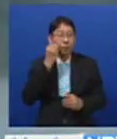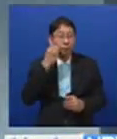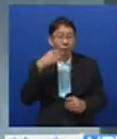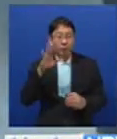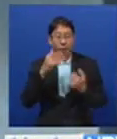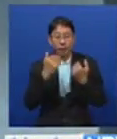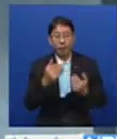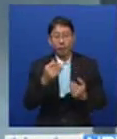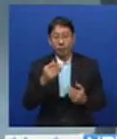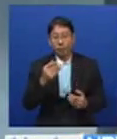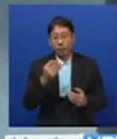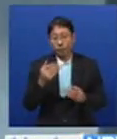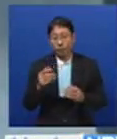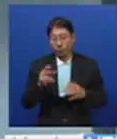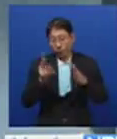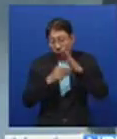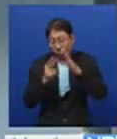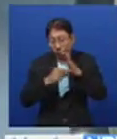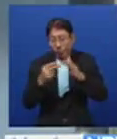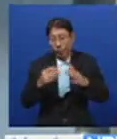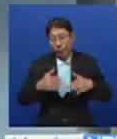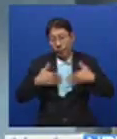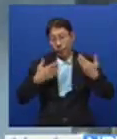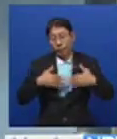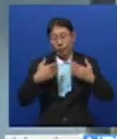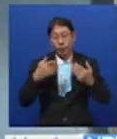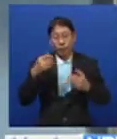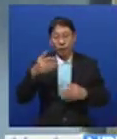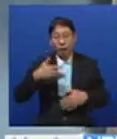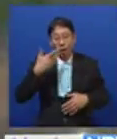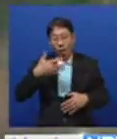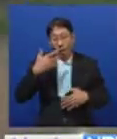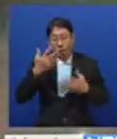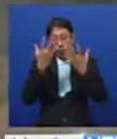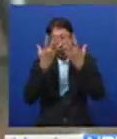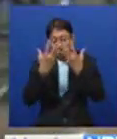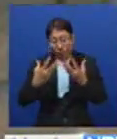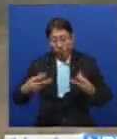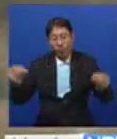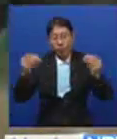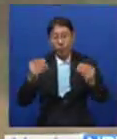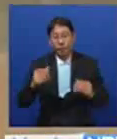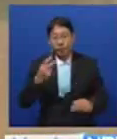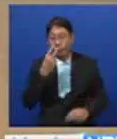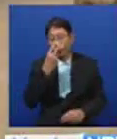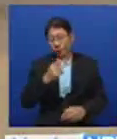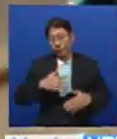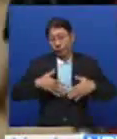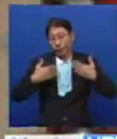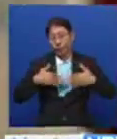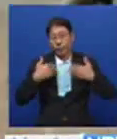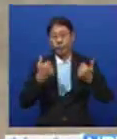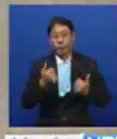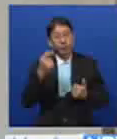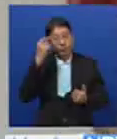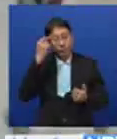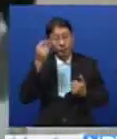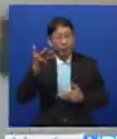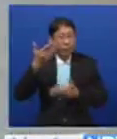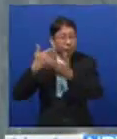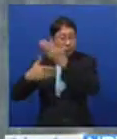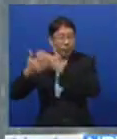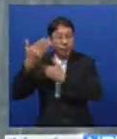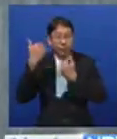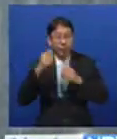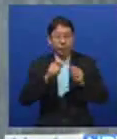งเรียนนั้นก็ได้ต่างพากันออกมาวิ่งเล่นน้ำฝนเพื่อคลายร้อนนั่นเองดูแล้วก็สนุกสนานเลยทีเดียวค่ะเนื่องจากว่าที่ผ่านมานะ